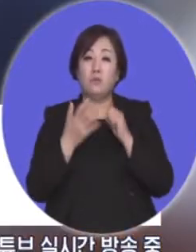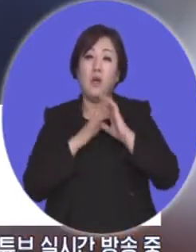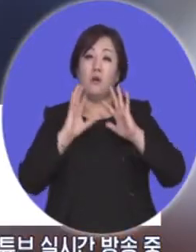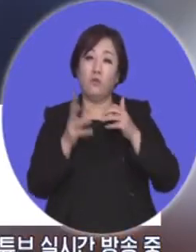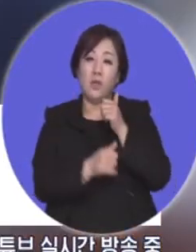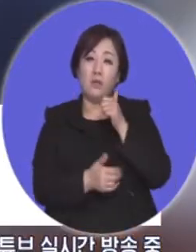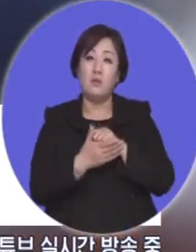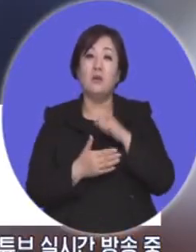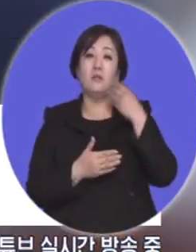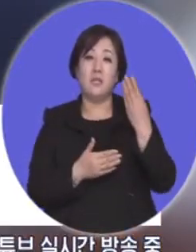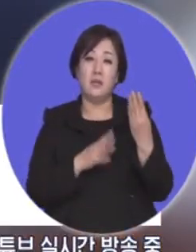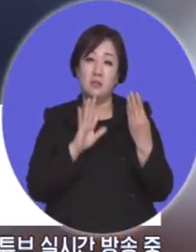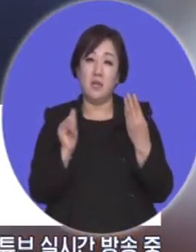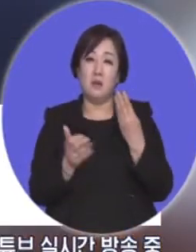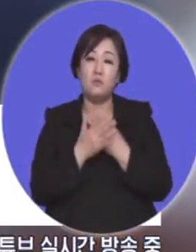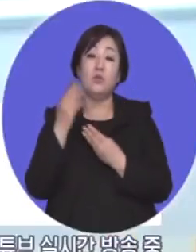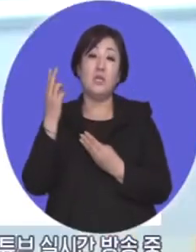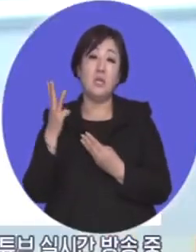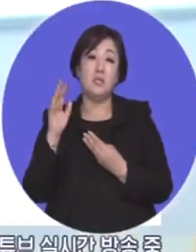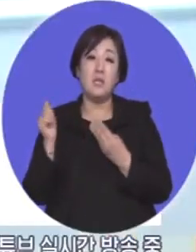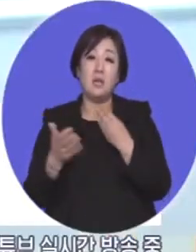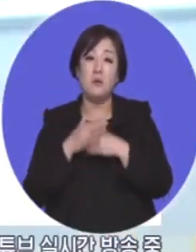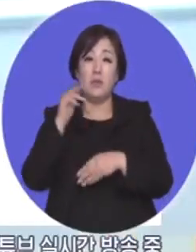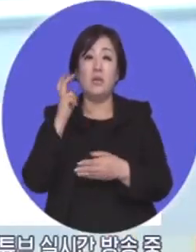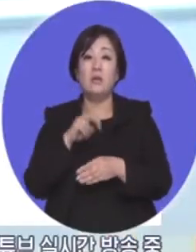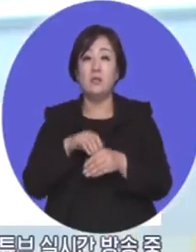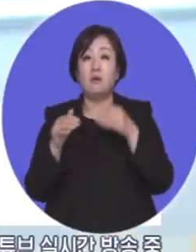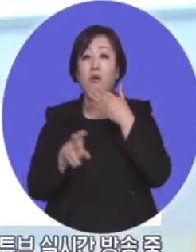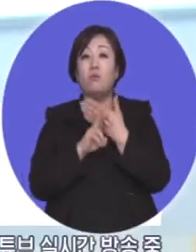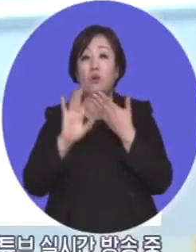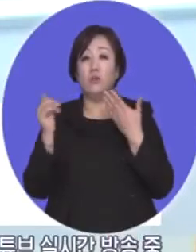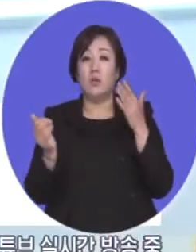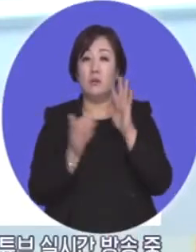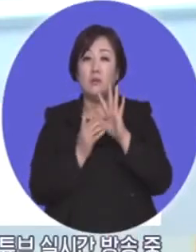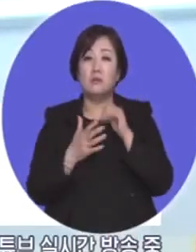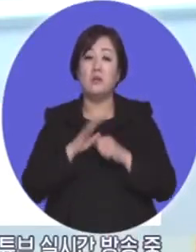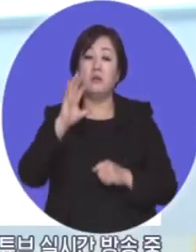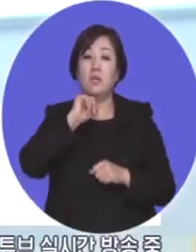국회의원 5명 중 3명이 선거법 위반 의혹에 연루돼